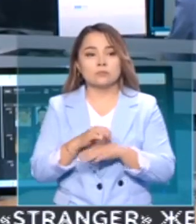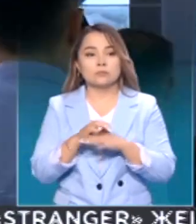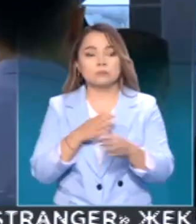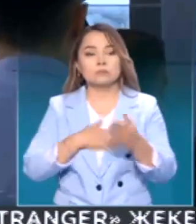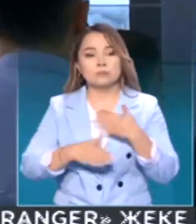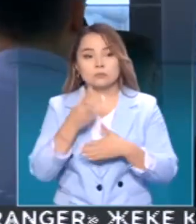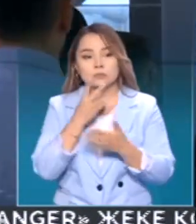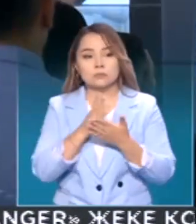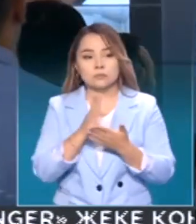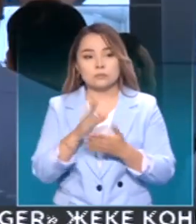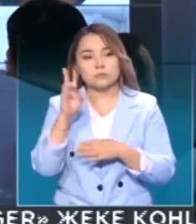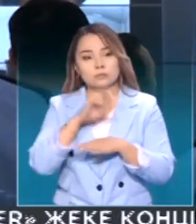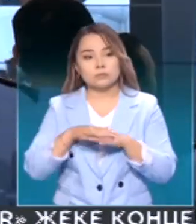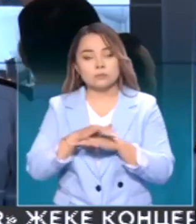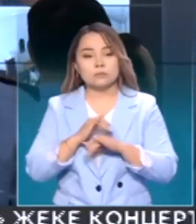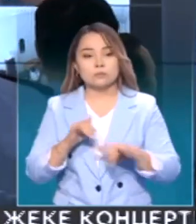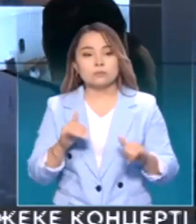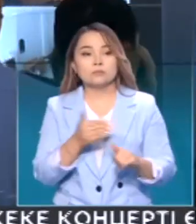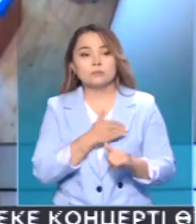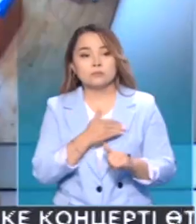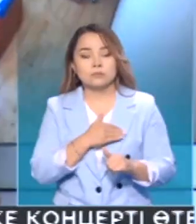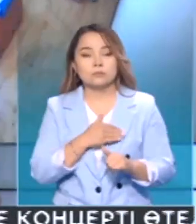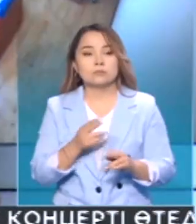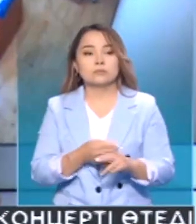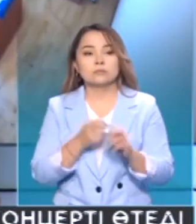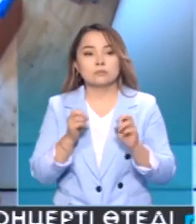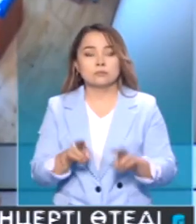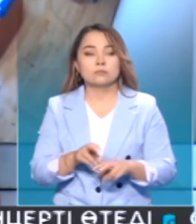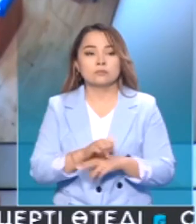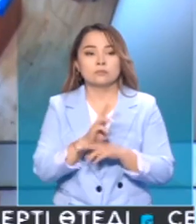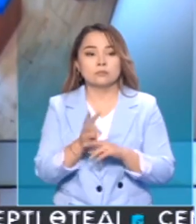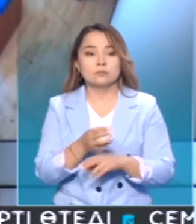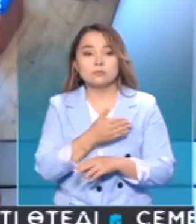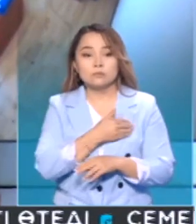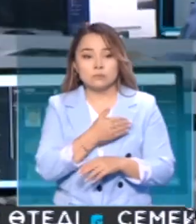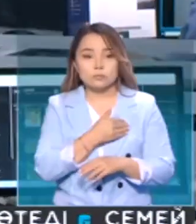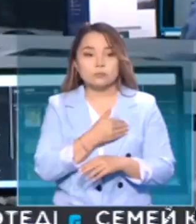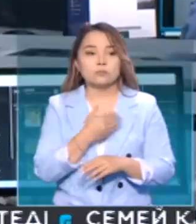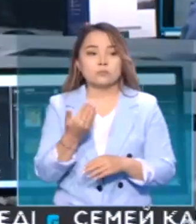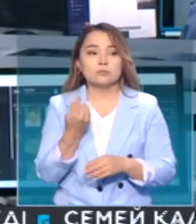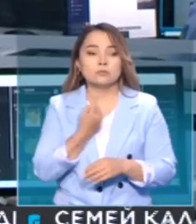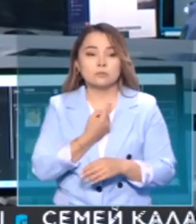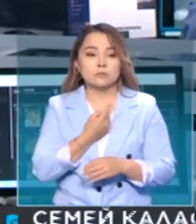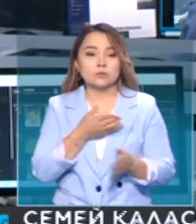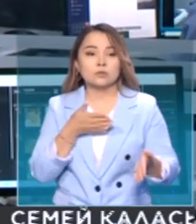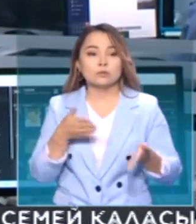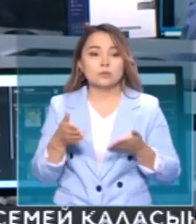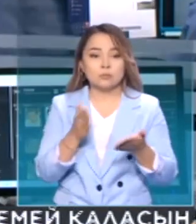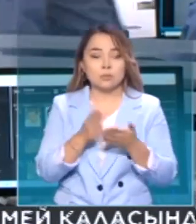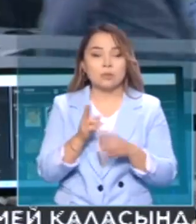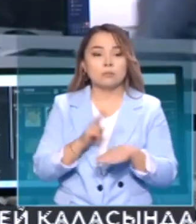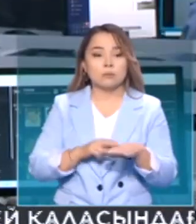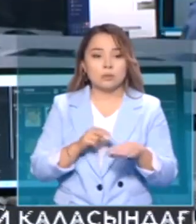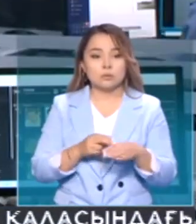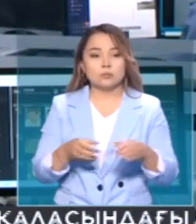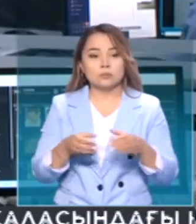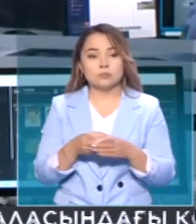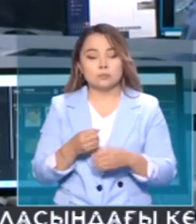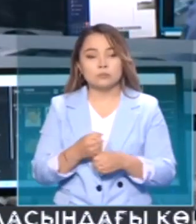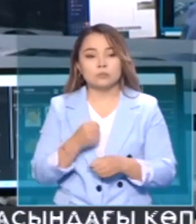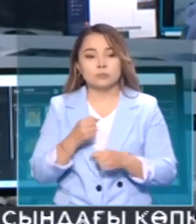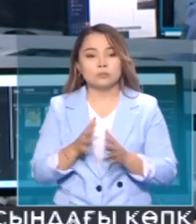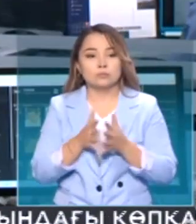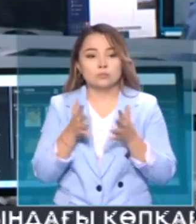қуантады. Мемлекетімізді дамытамыз десек, мемлекетте қауіпсіздікті қамтамасыз етеміз десек, оның жалғыз ғана жолы бар, ол полицияны күшейту. Күшейту